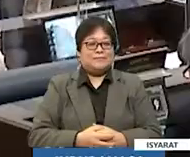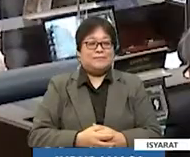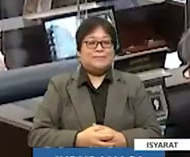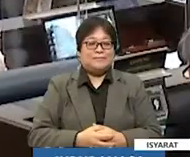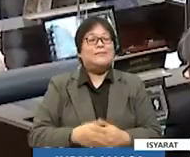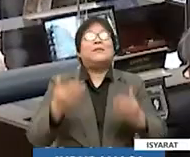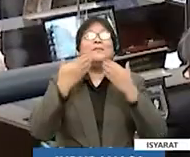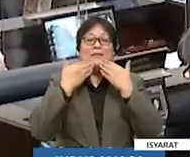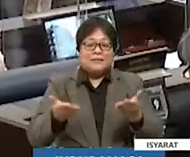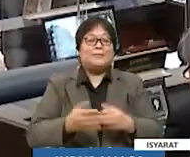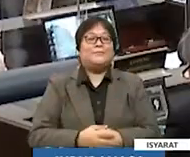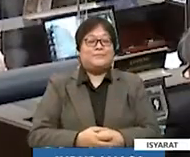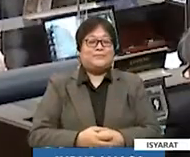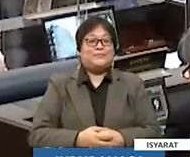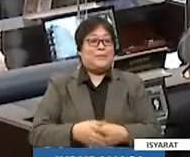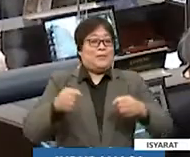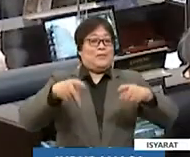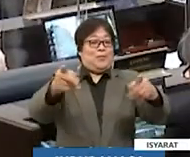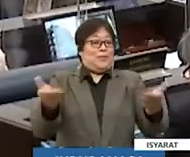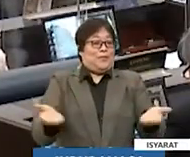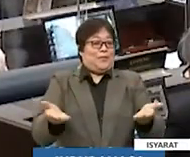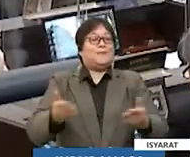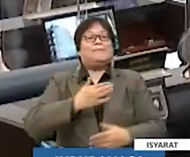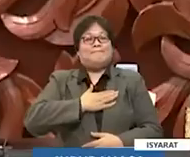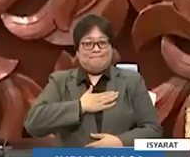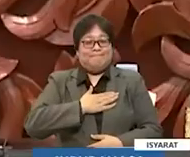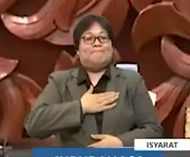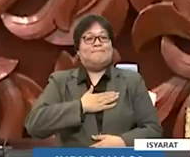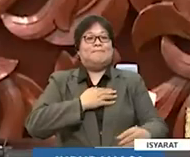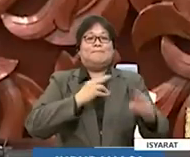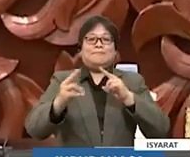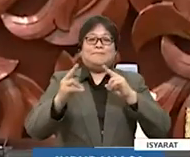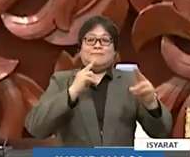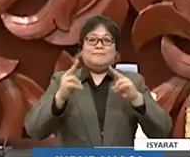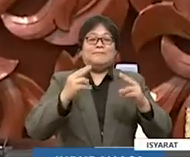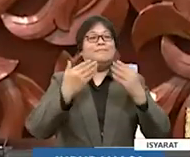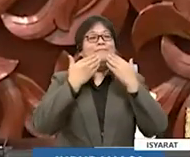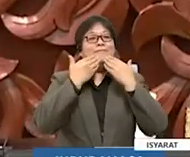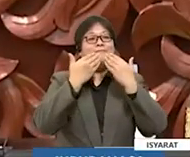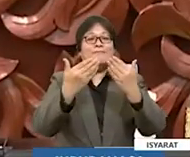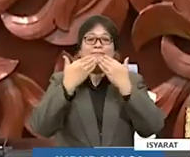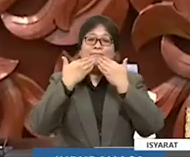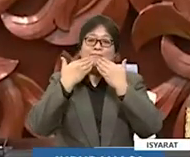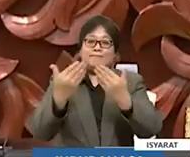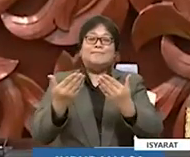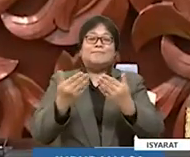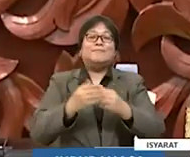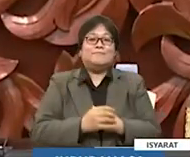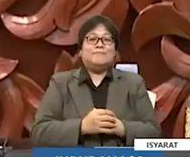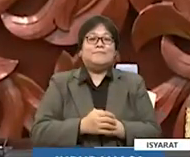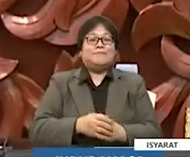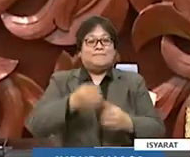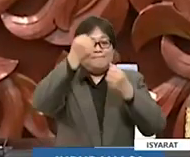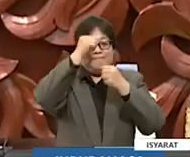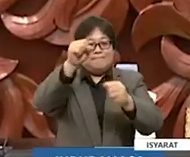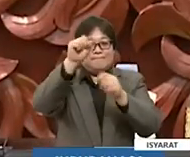Terima kasih. Pada kesempatan ini, Better ingin menzahirkan penghargaan Better di atas taat